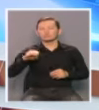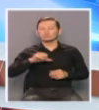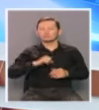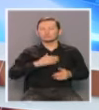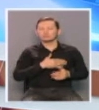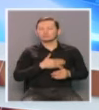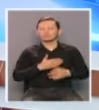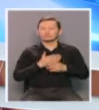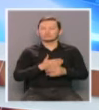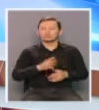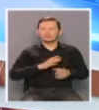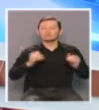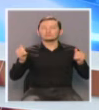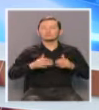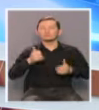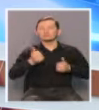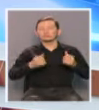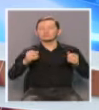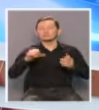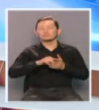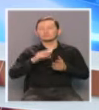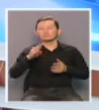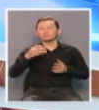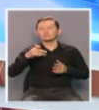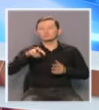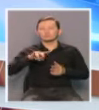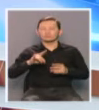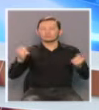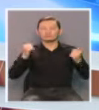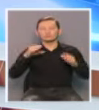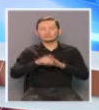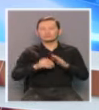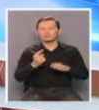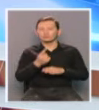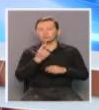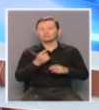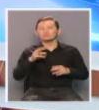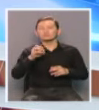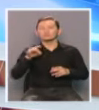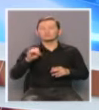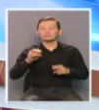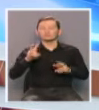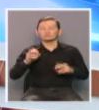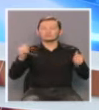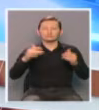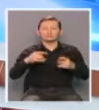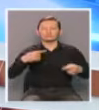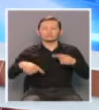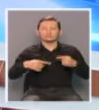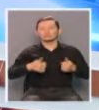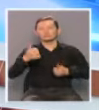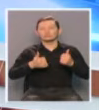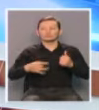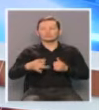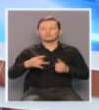демеушілік танытқан. Фестиваль аясында аудан орталығындағы Миялы спорт кешенде бірінші рет Мереке Серікбаев атындағы кіші аяқ тобынан